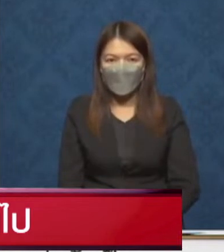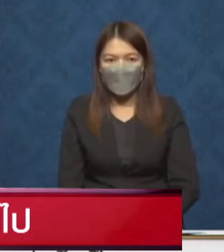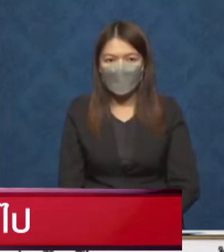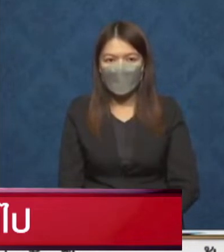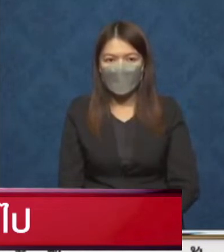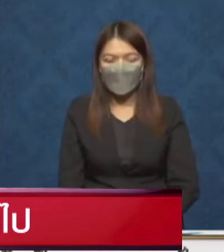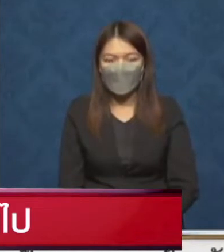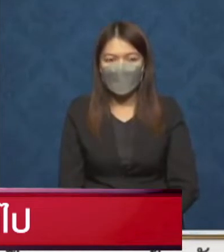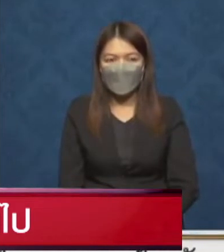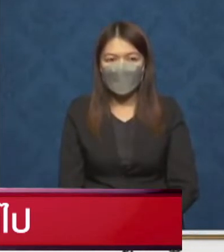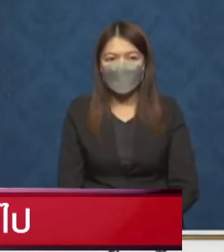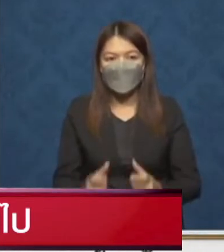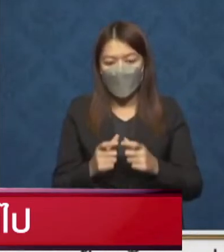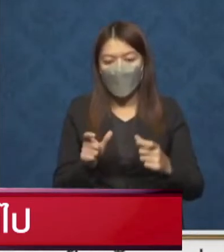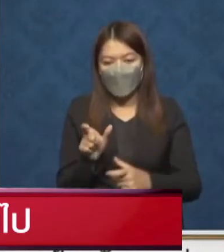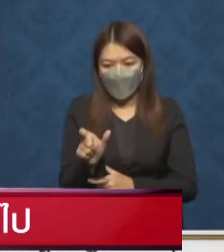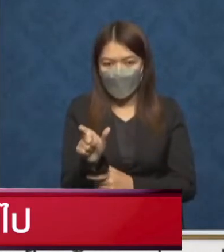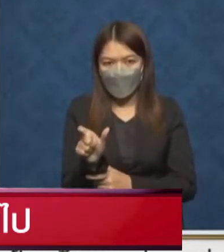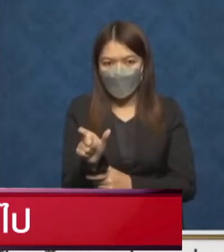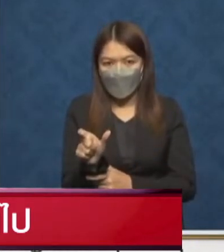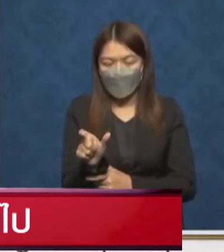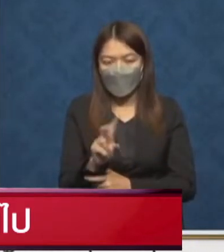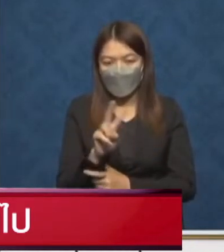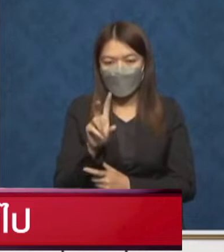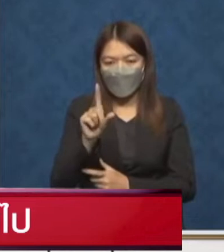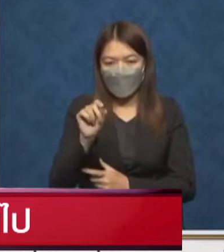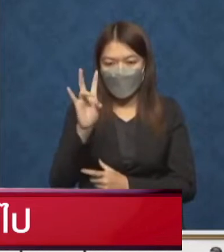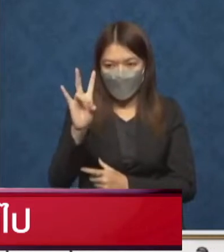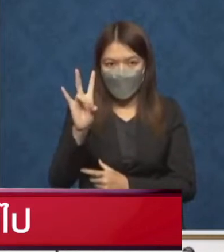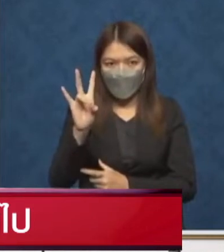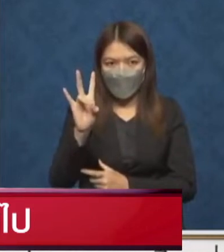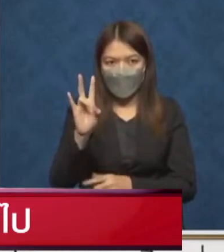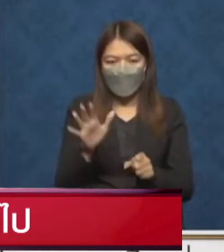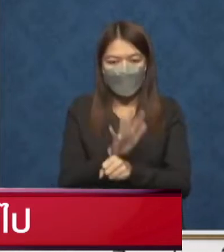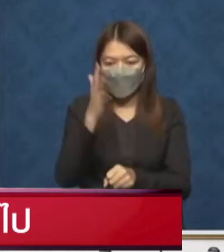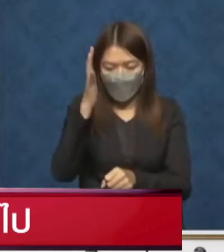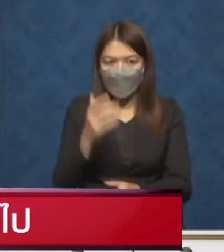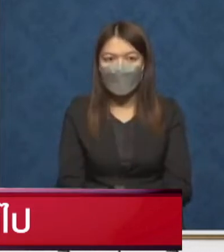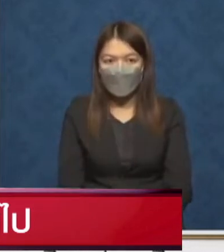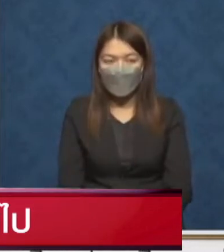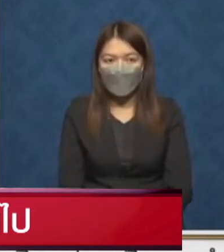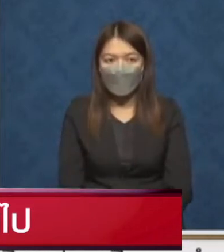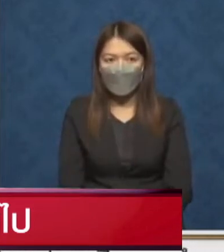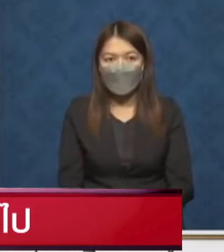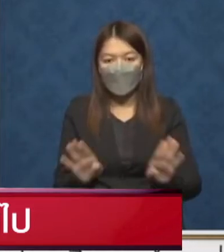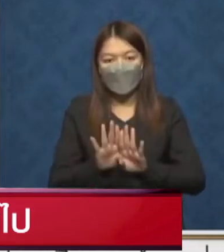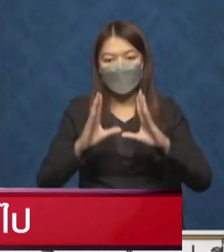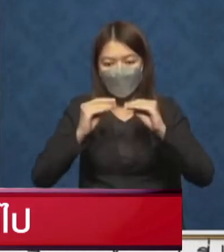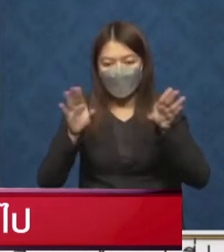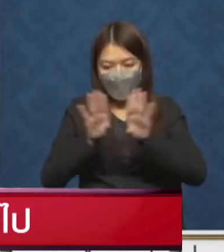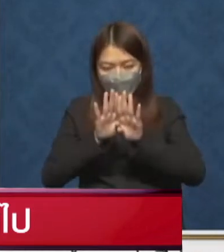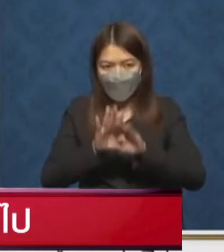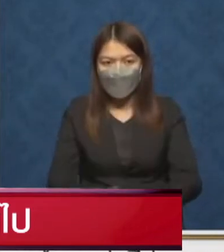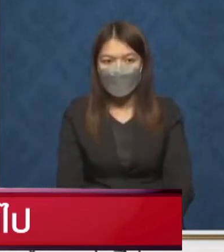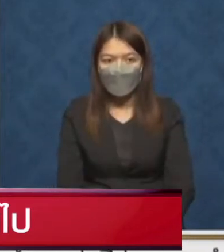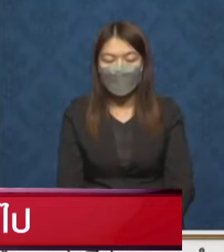มตอนบ่าย 3:02 นถือว่าสภาล่มครั้งนี้เป็นครั้งที่3ของเดือนกุมภาพันธ์เป็นครั้งที่6ตั้งแต่ต้น